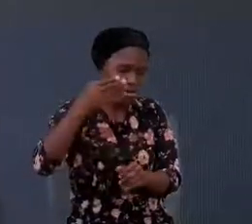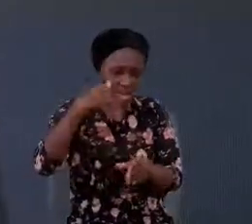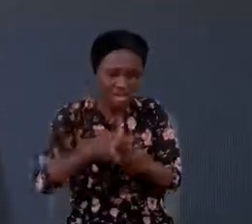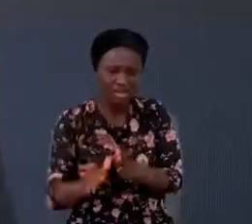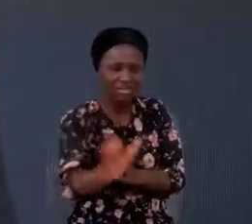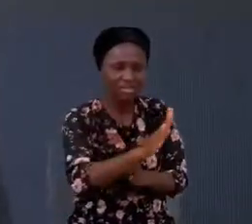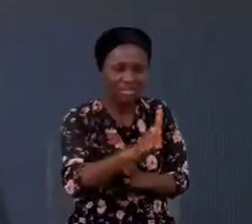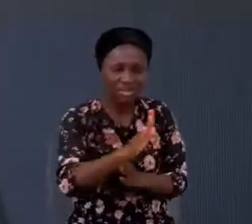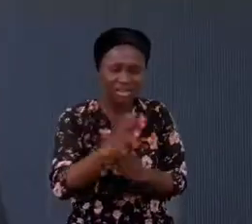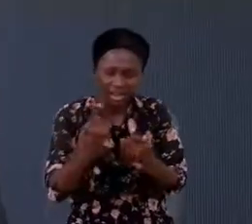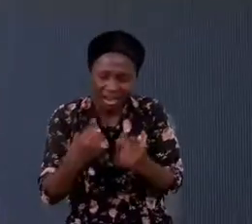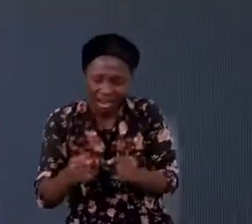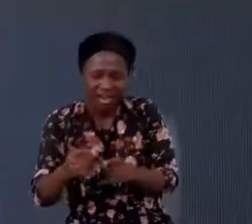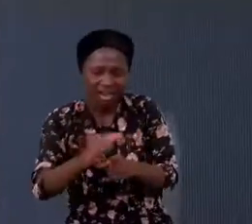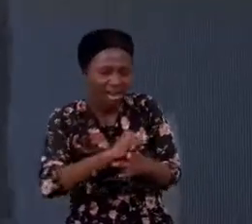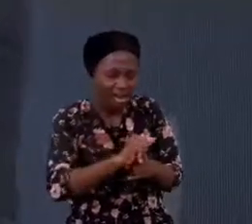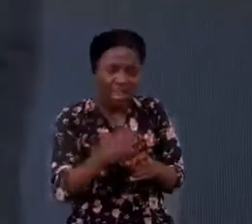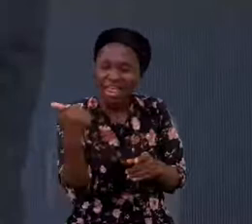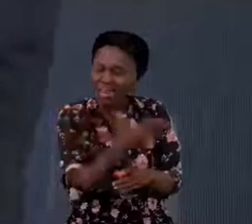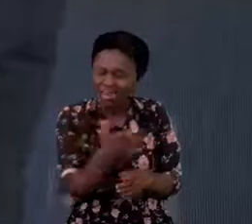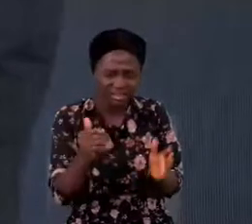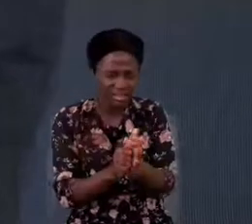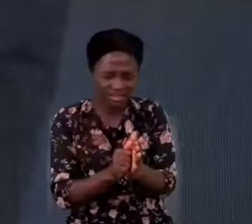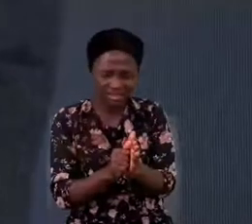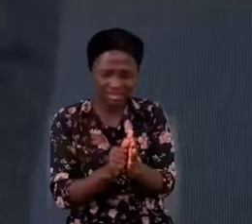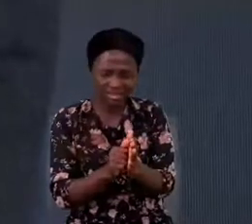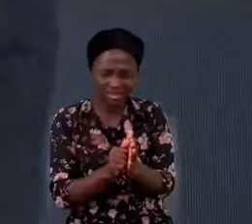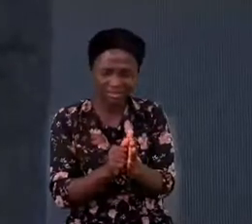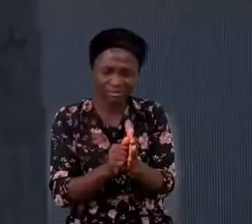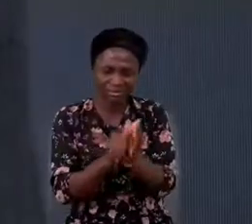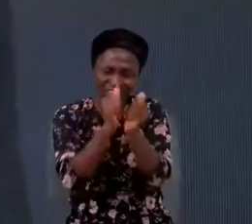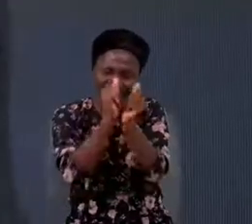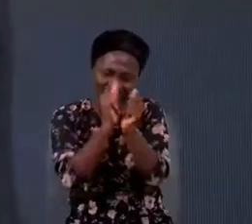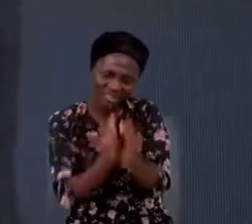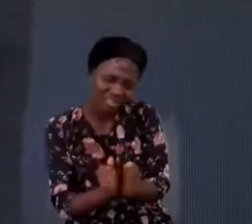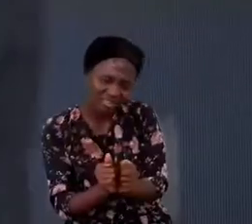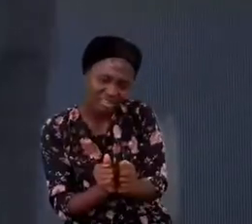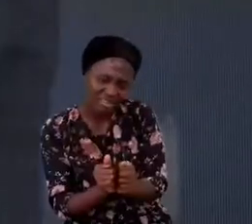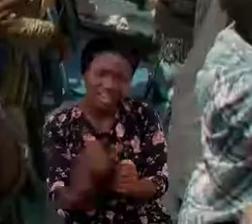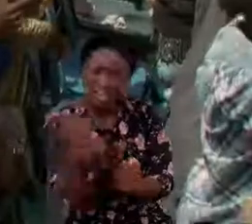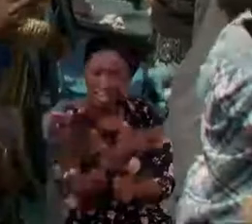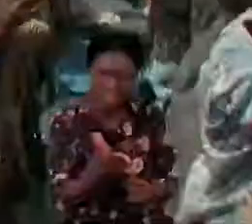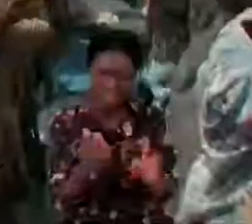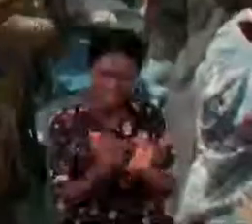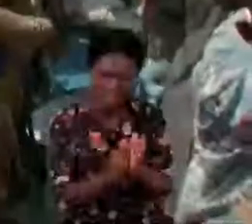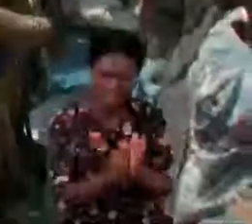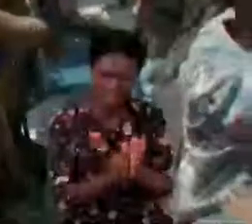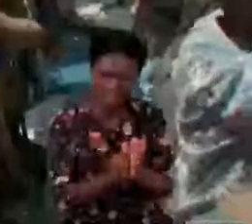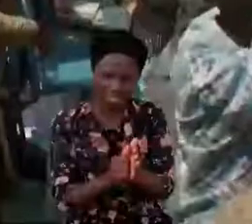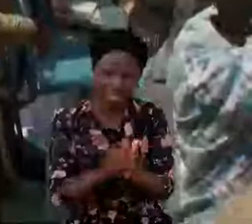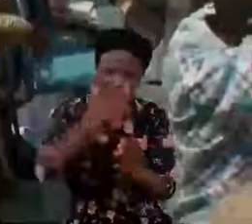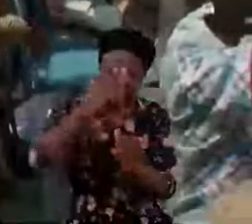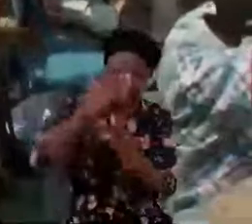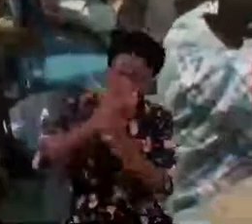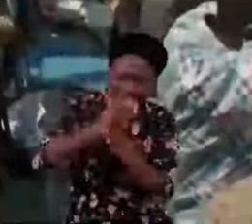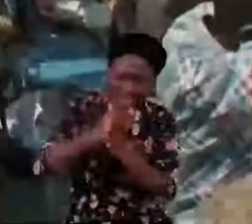qu'il retient, tout ce qui empêche le progrès, balaie de leur vie au nom de